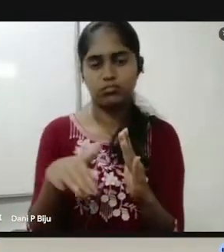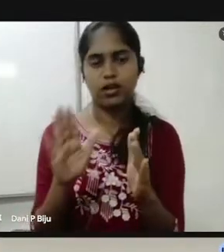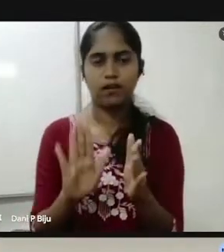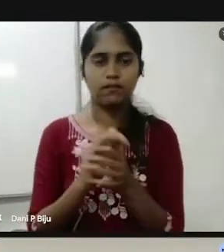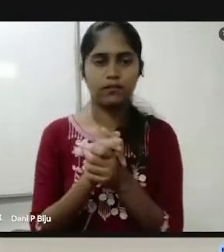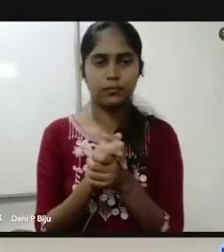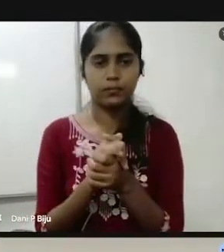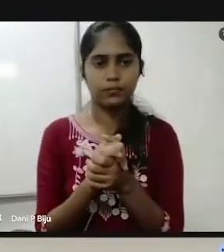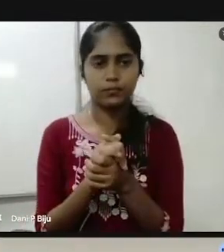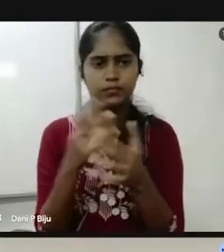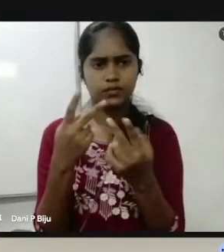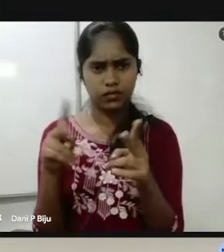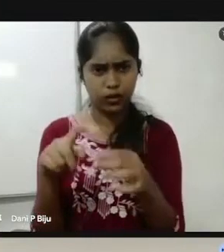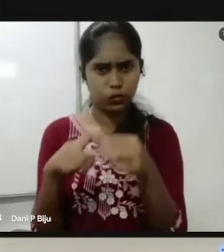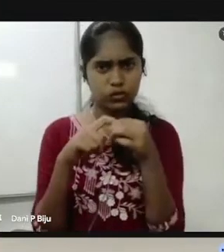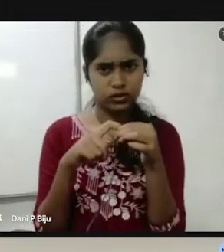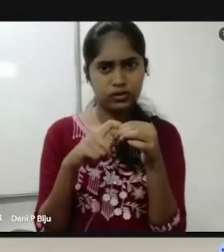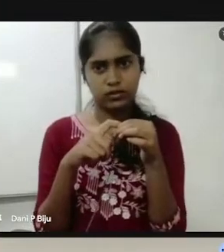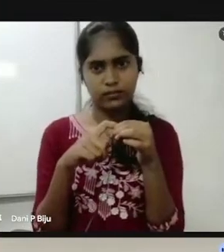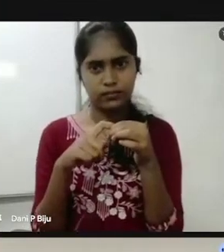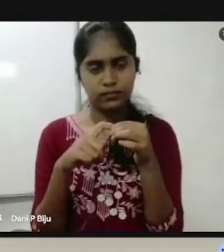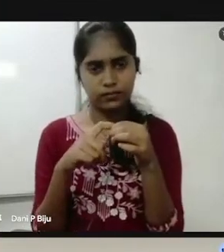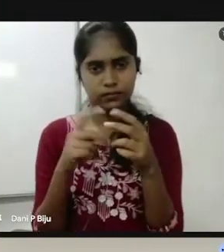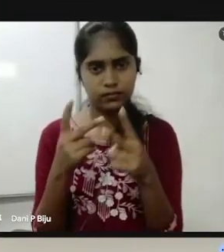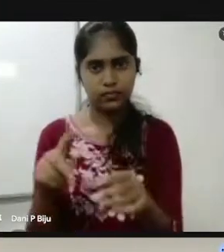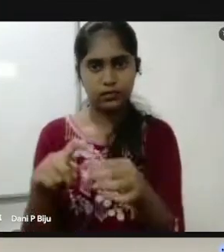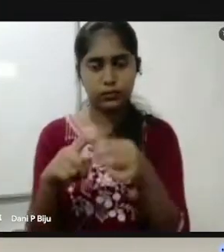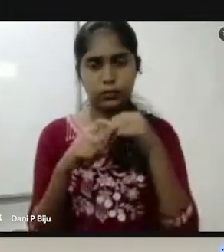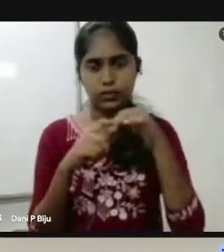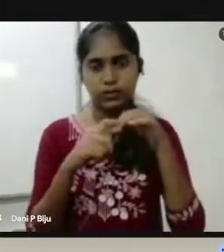വേറെ എന്തെങ്കിലും ചോദ്യം ഞാൻ ഉത്തരം പറഞ്ഞിട്ടില്ല എന്നുണ്ടെങ്കിൽ